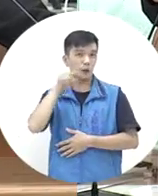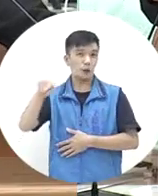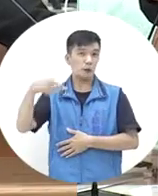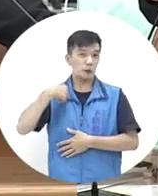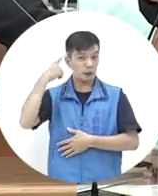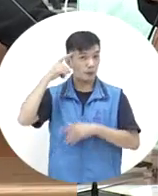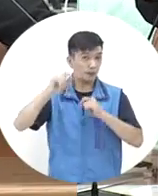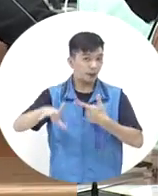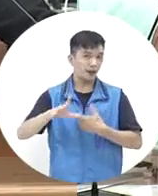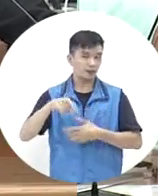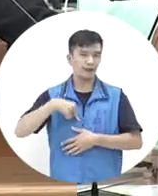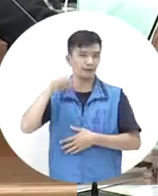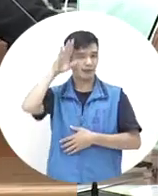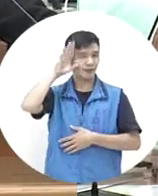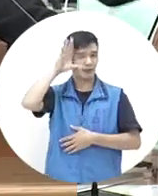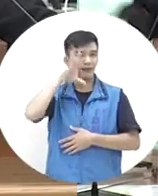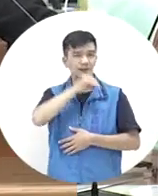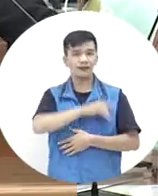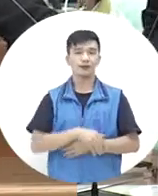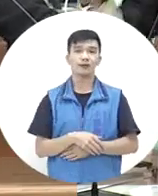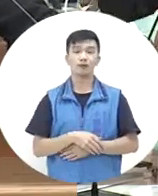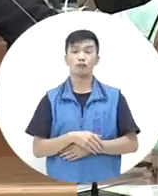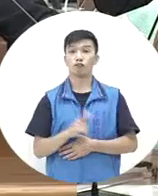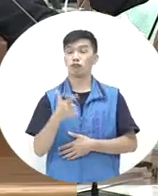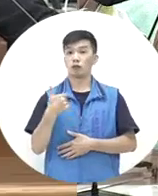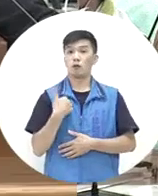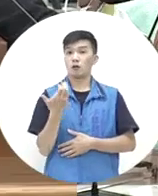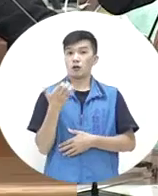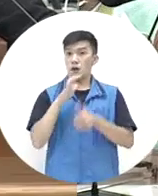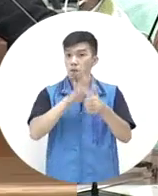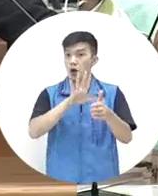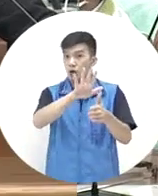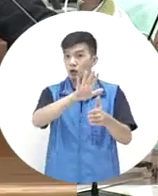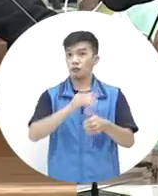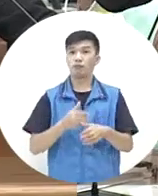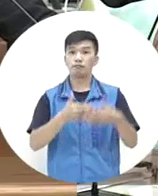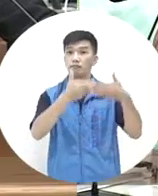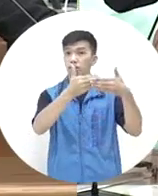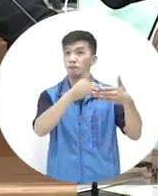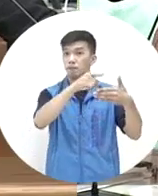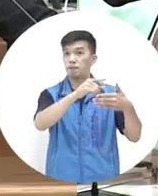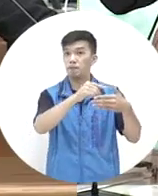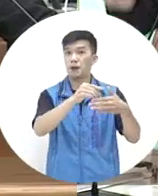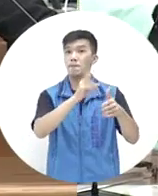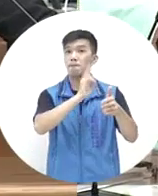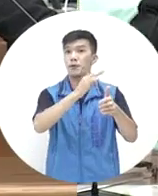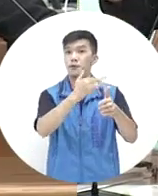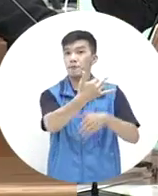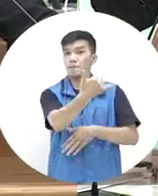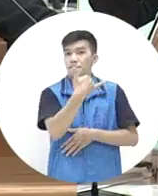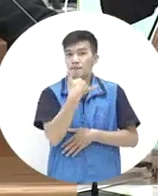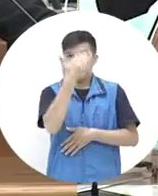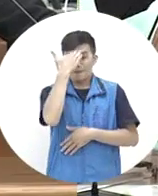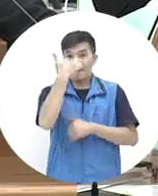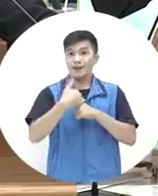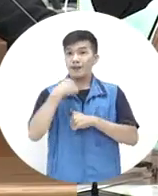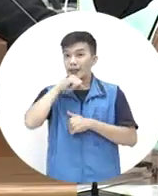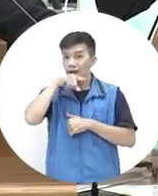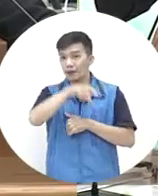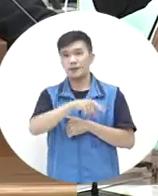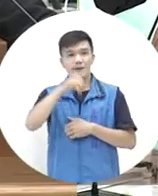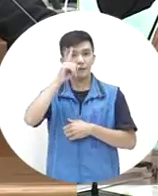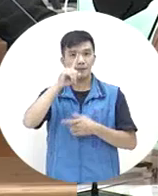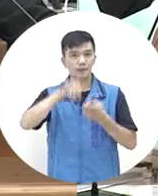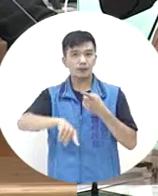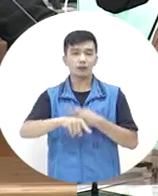我都搞不清楚。因为我刚才有大声的谴责中国的军机军舰扰台侵台，哦，那可是我还没有听到说